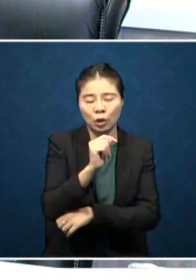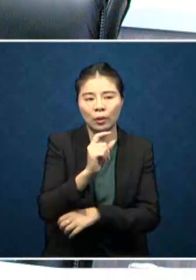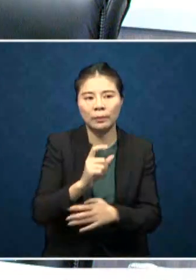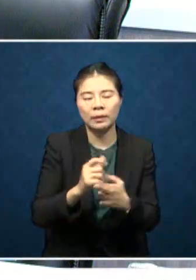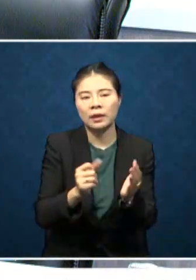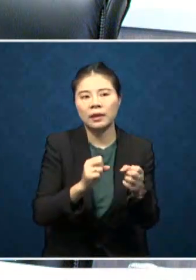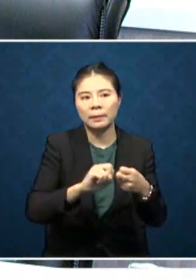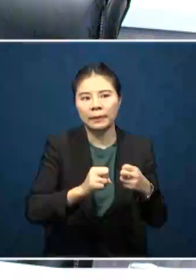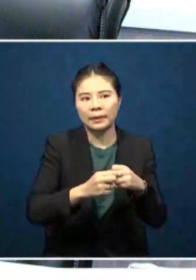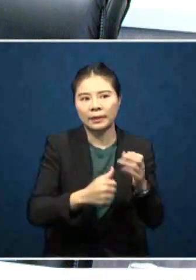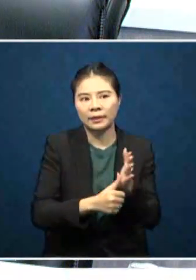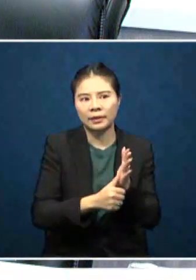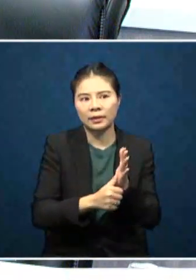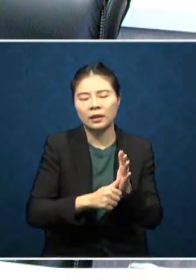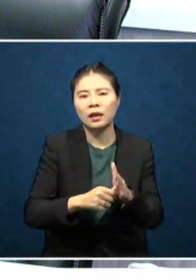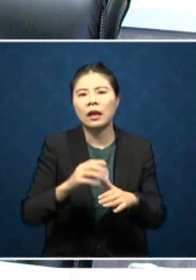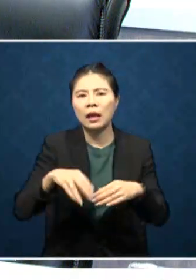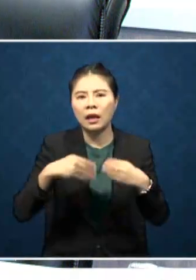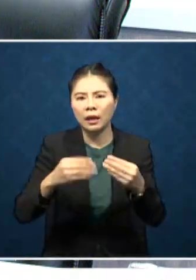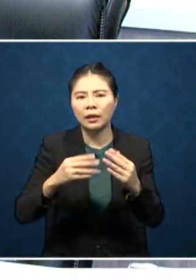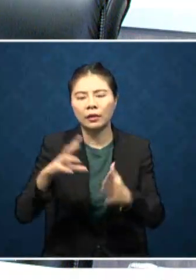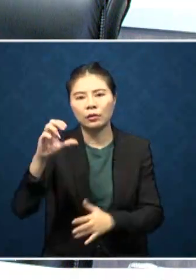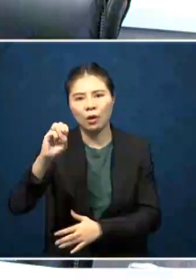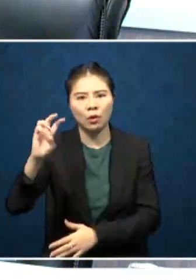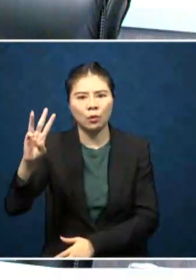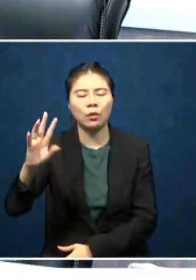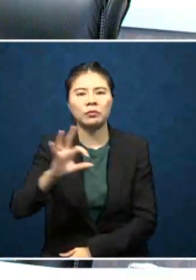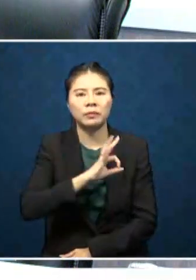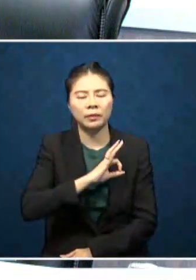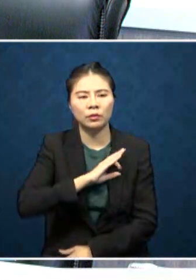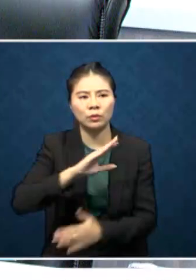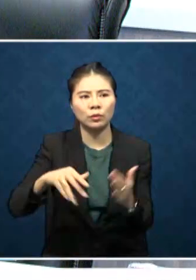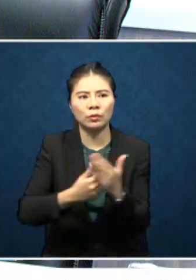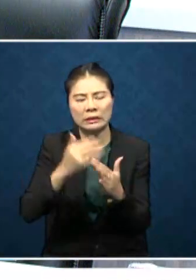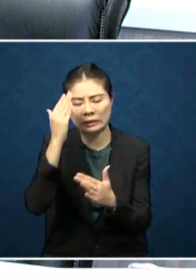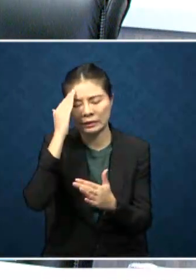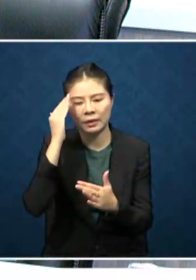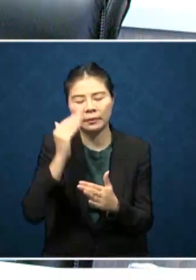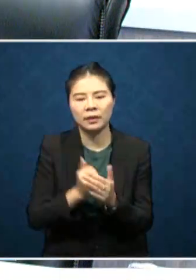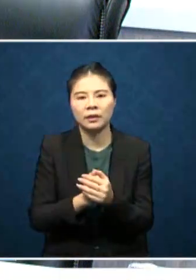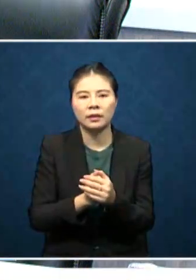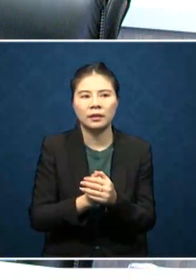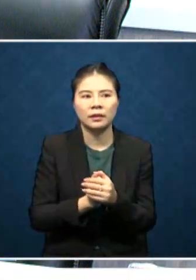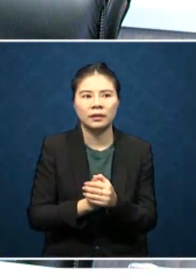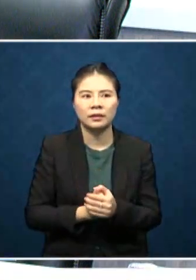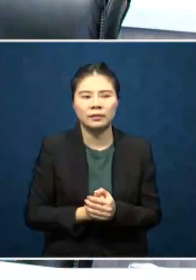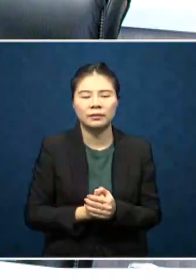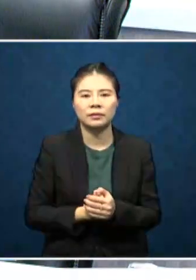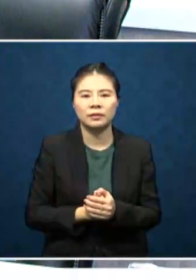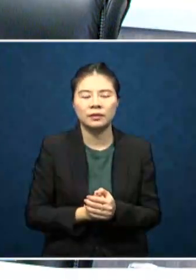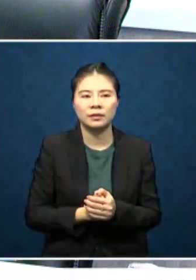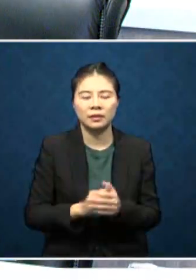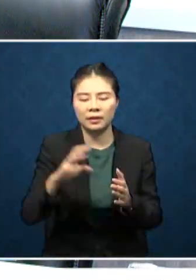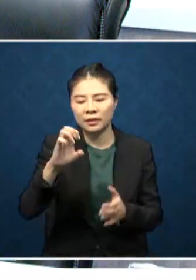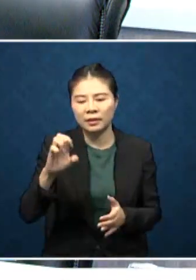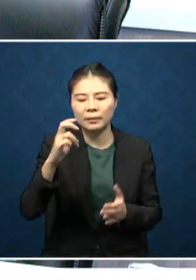มาชิกวุฒิสภาทุกท่านทราบนะครับอาจจะเป็นหนังสือออนไลน์และอื่นๆในเครือข่ายของวุฒิสภา